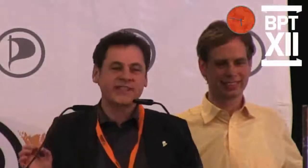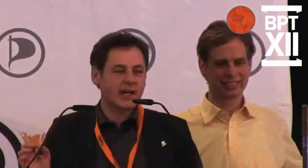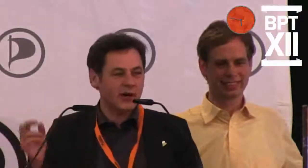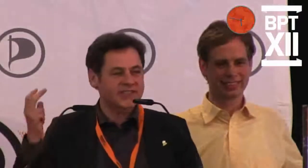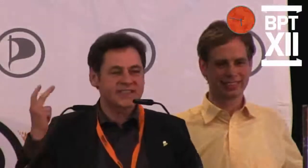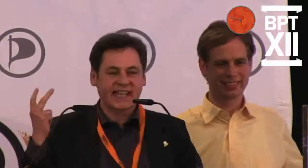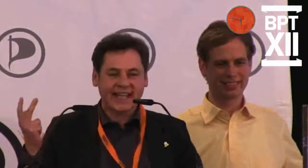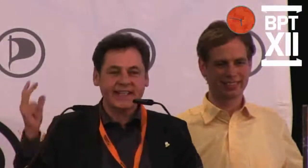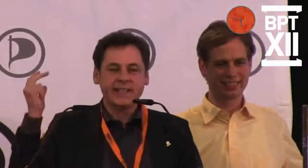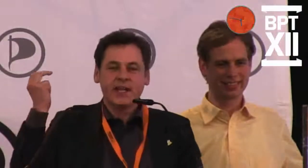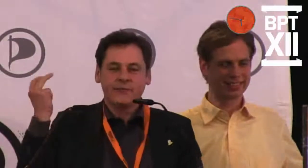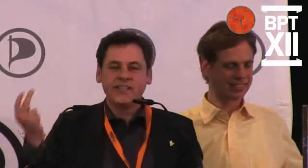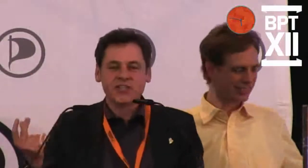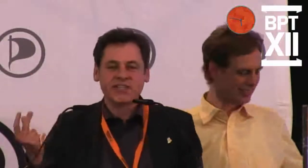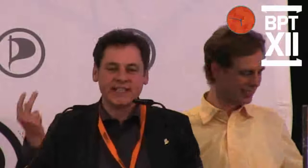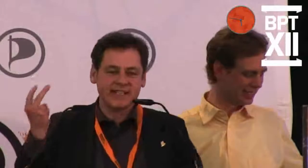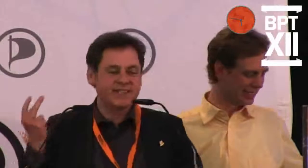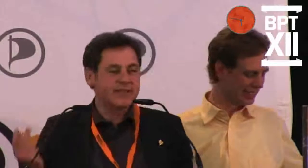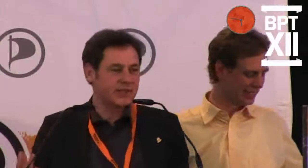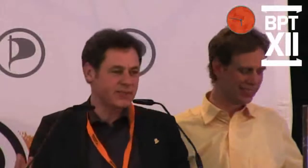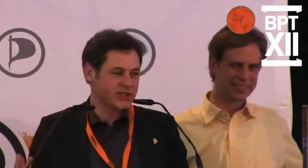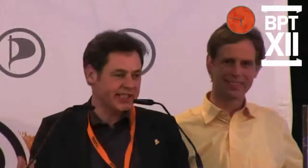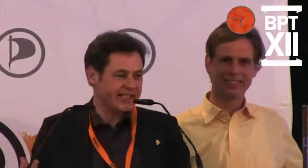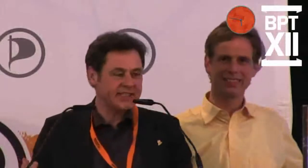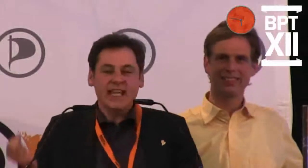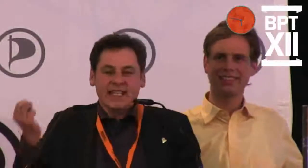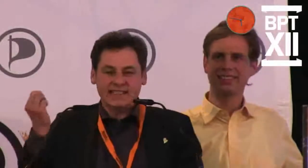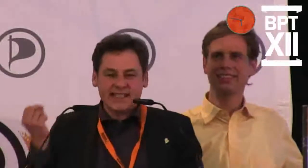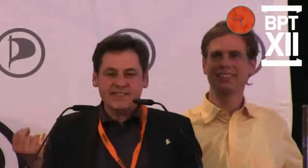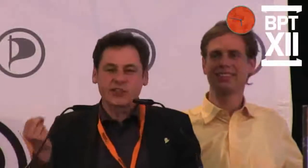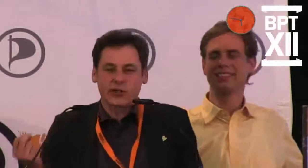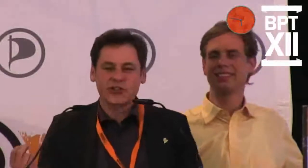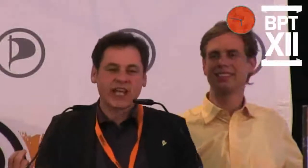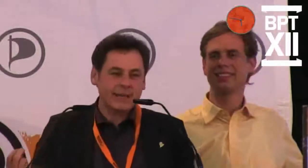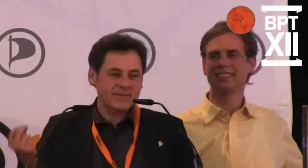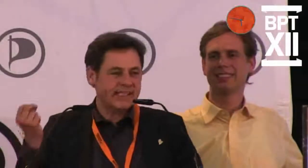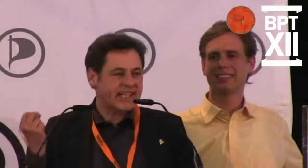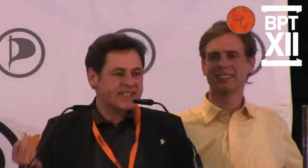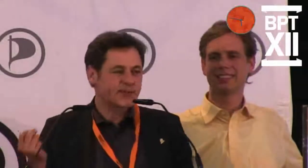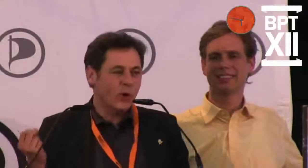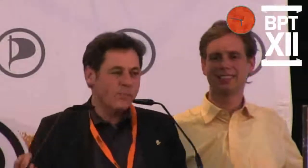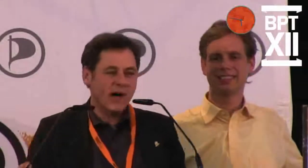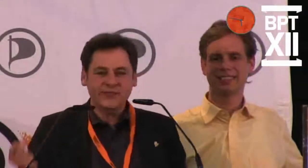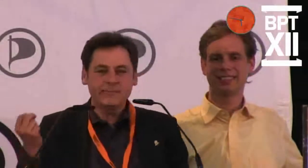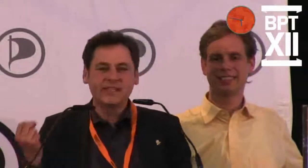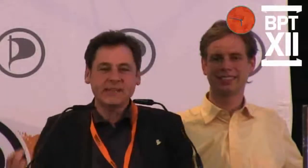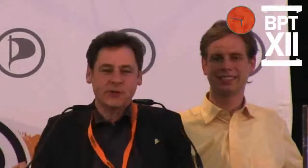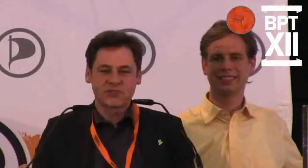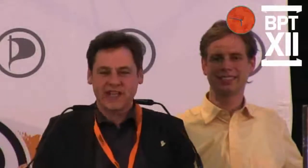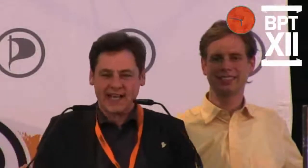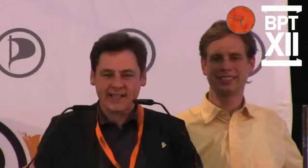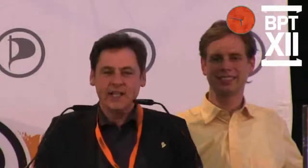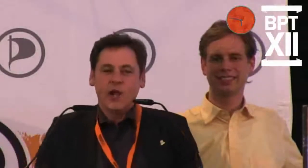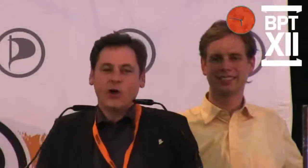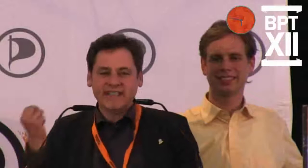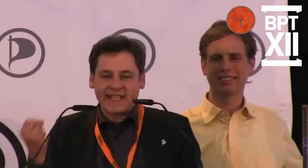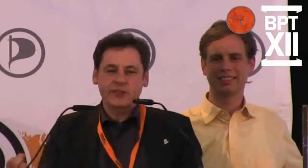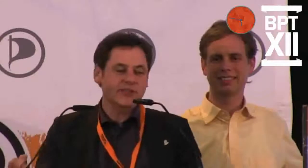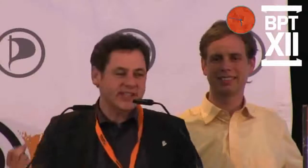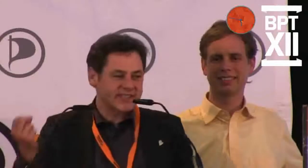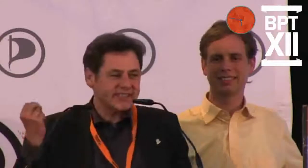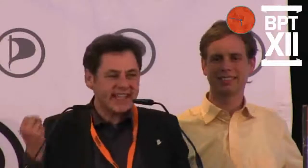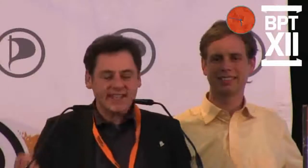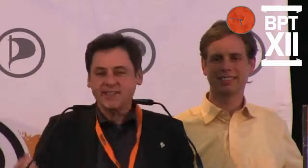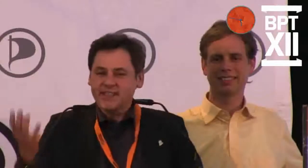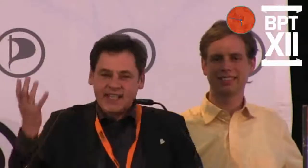Zahlencode der aus drei vierstelligen Ziffern besteht diesen Code schreibt dir rechts oben auf den Briefumschlag und